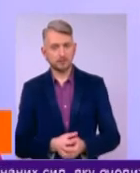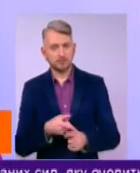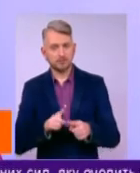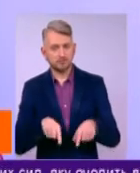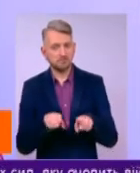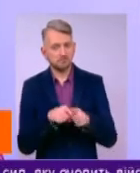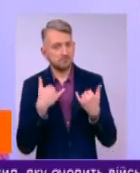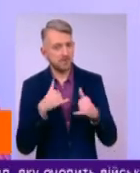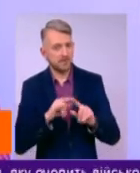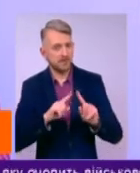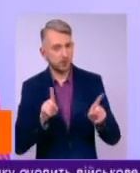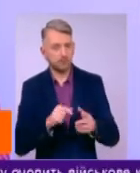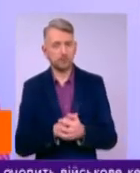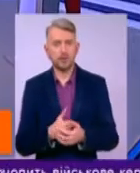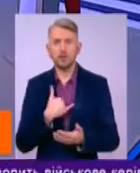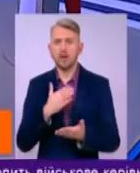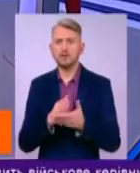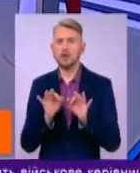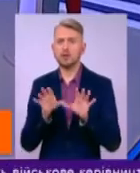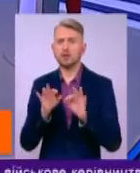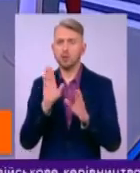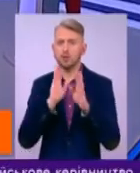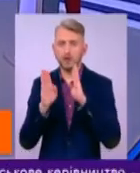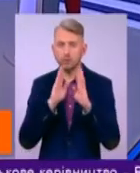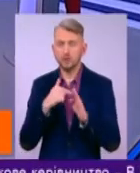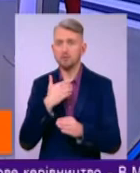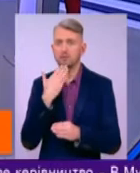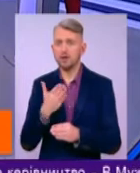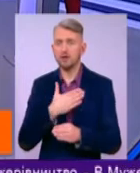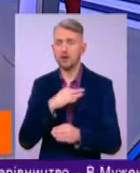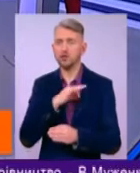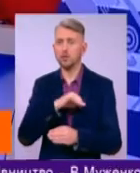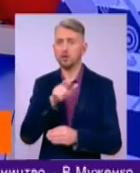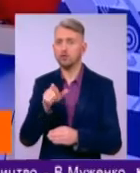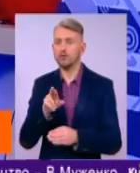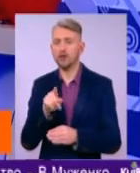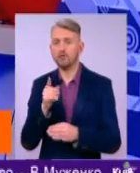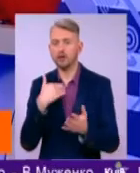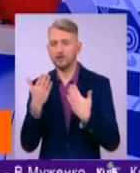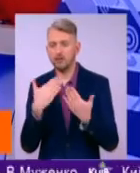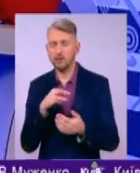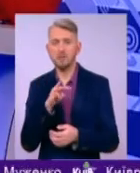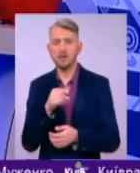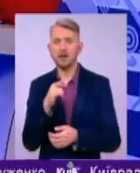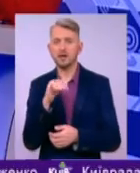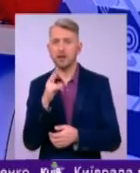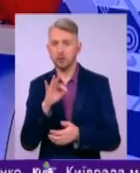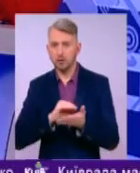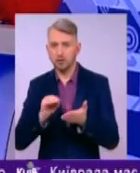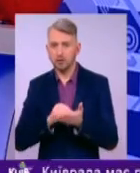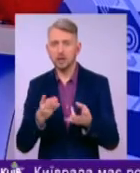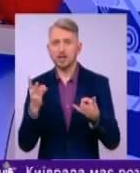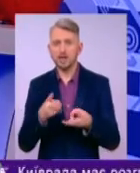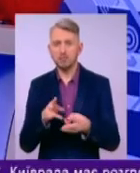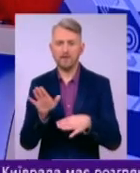дивний феномен. Ну, у нас є коментар у Фейсбуці, ми питали в наших користувачів, як вони ставляться. От Марина Гриненко пише, звісно, треба відділяти мух